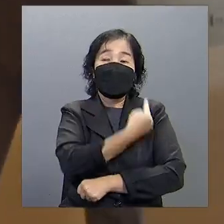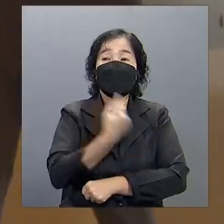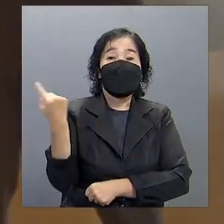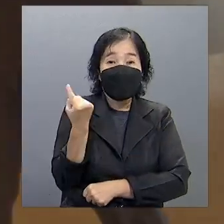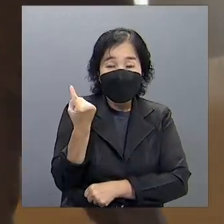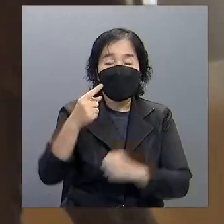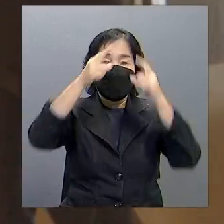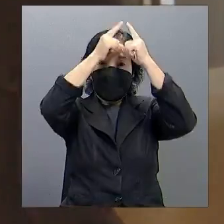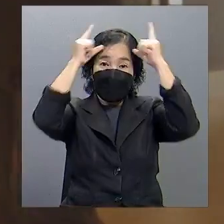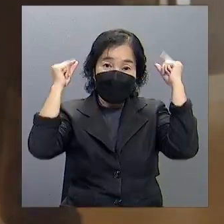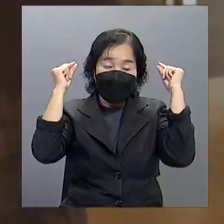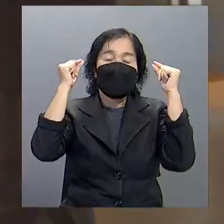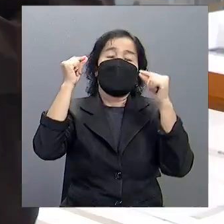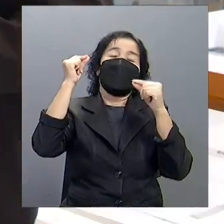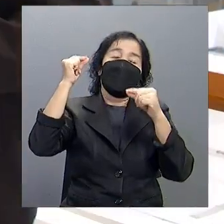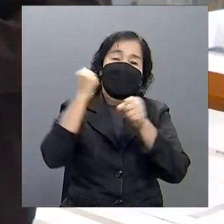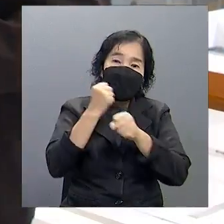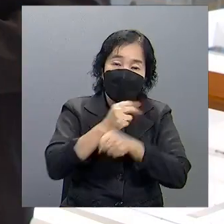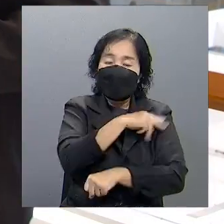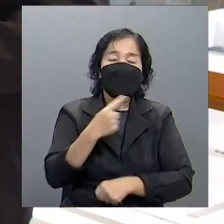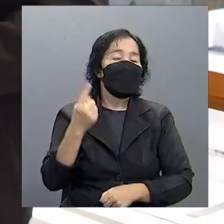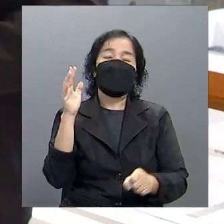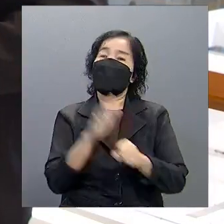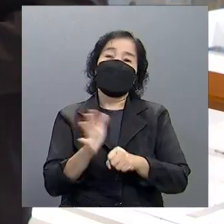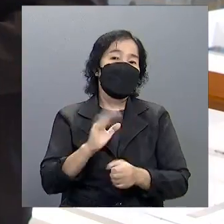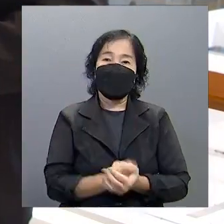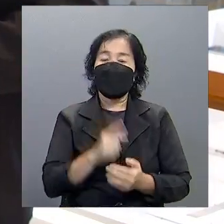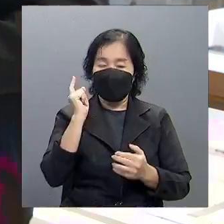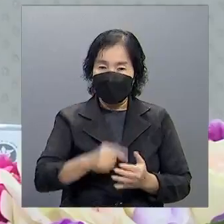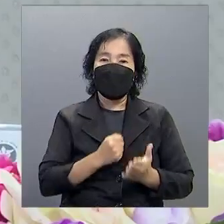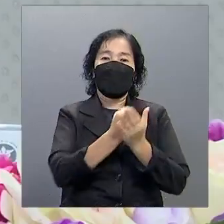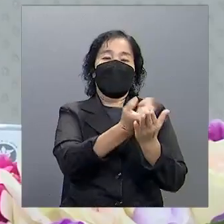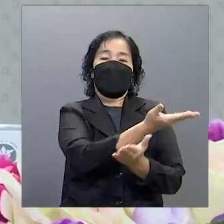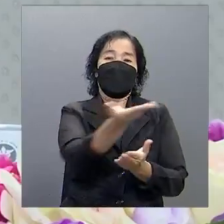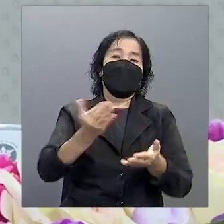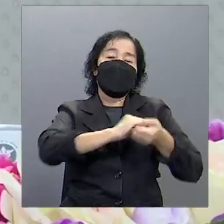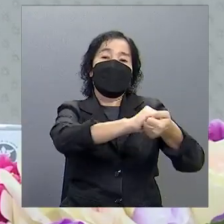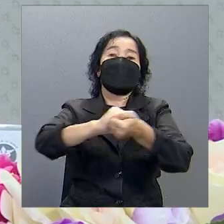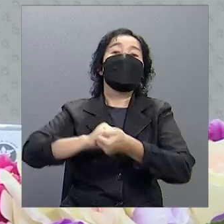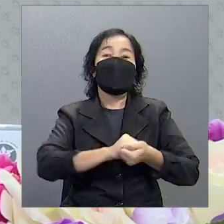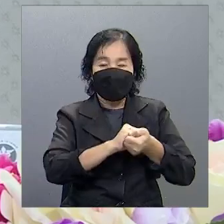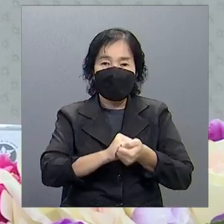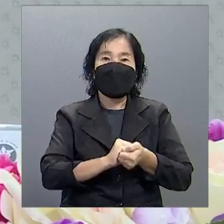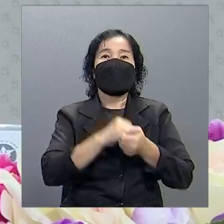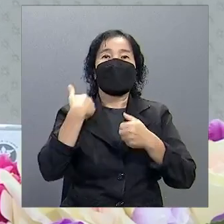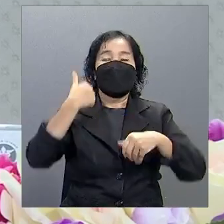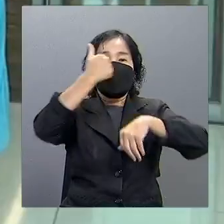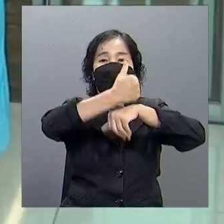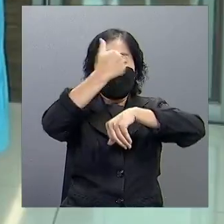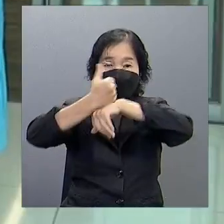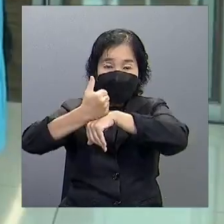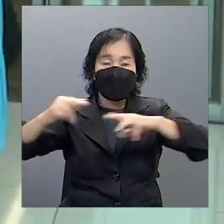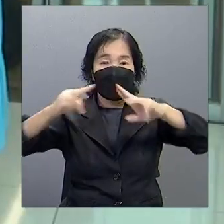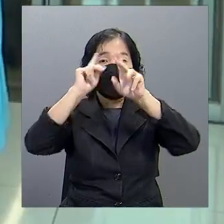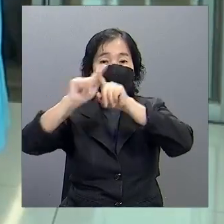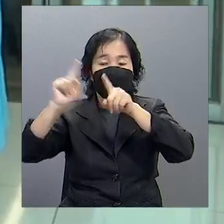าธารณสุขเพียงอย่างเดียวไม่เพียงพอแน่ต้องอาศัยความร่วมมือจากทุกภาคส่วนไม่ว่าจะเป็นระดับนโยบายยาวไปถึงระดับปฏิบัติ